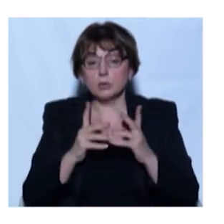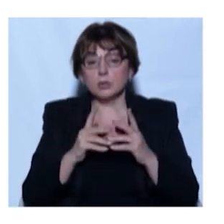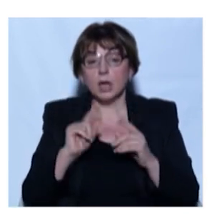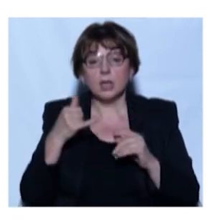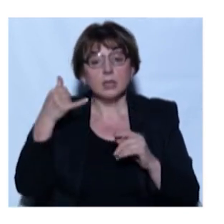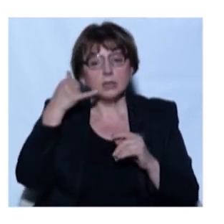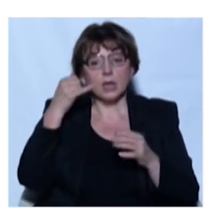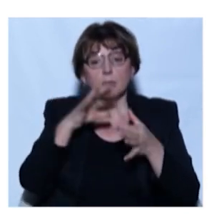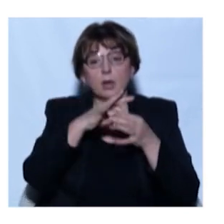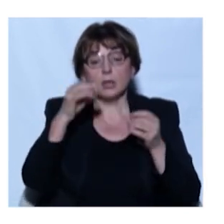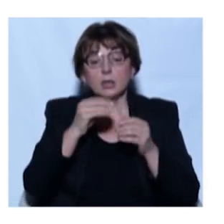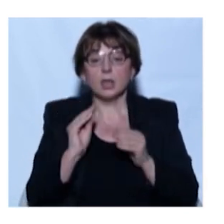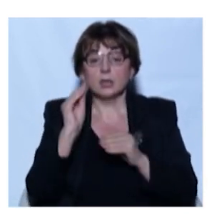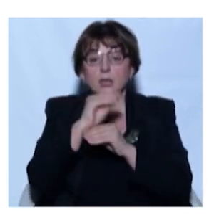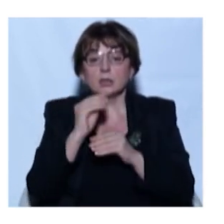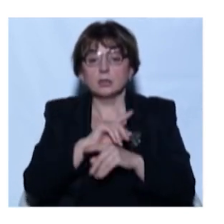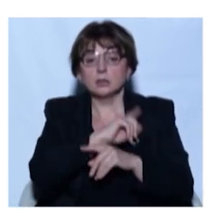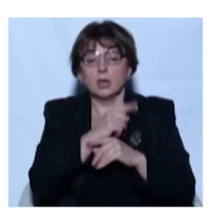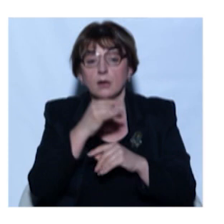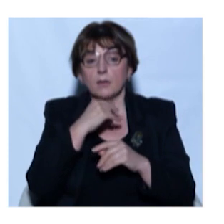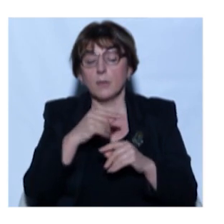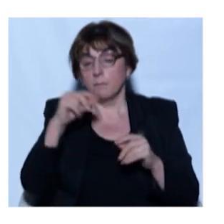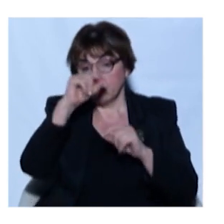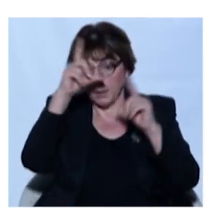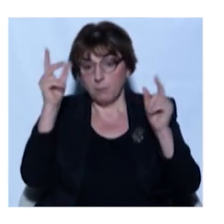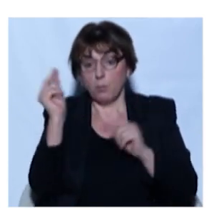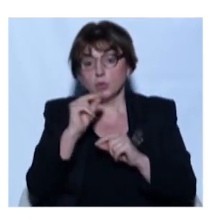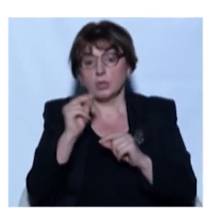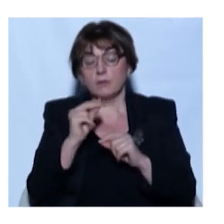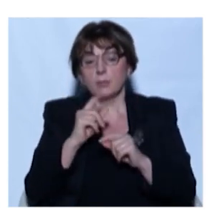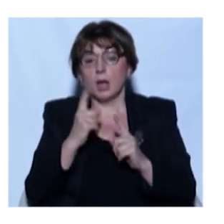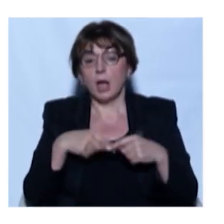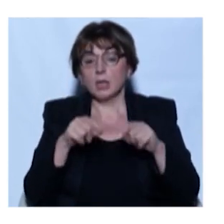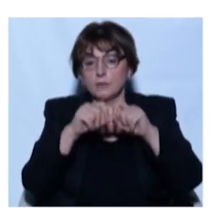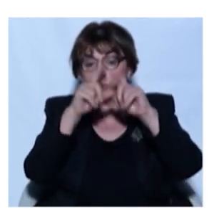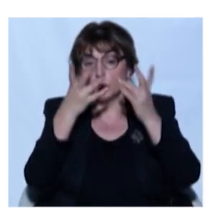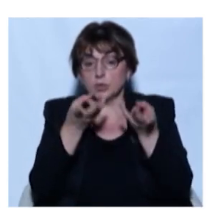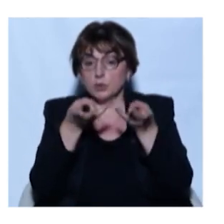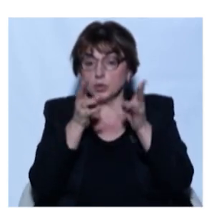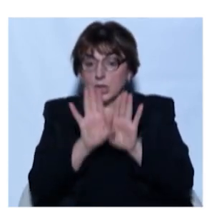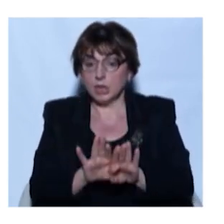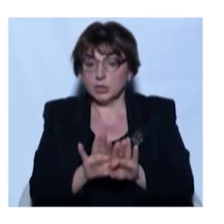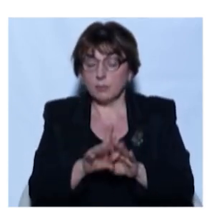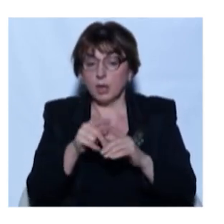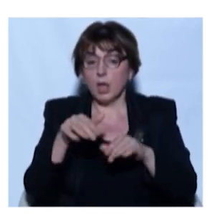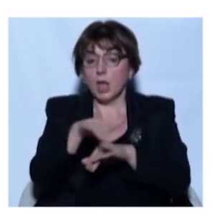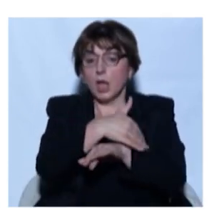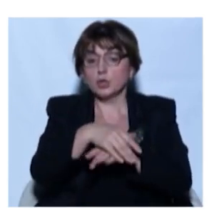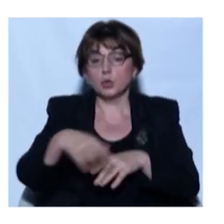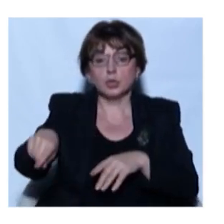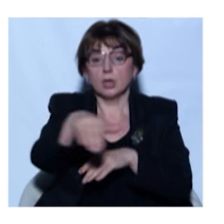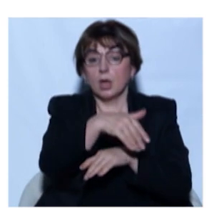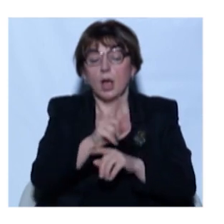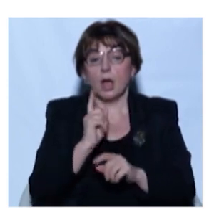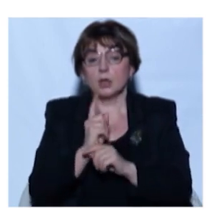სატელეფონო ხაზების გადატვირთვა. მოსწავლეები აჯობებს სკოლის შენობაში დარჩნენ, რადგან მათი ეზოში გამოყვანა